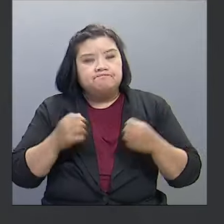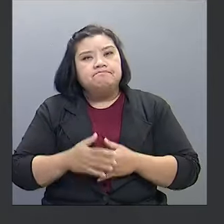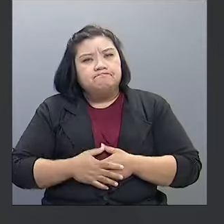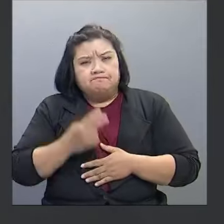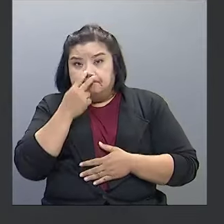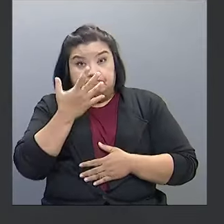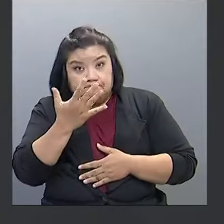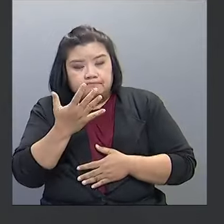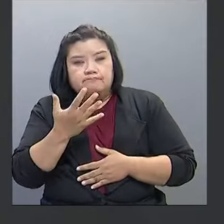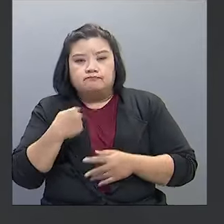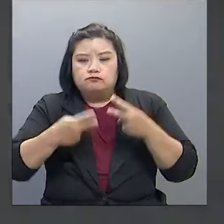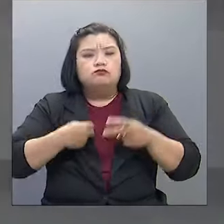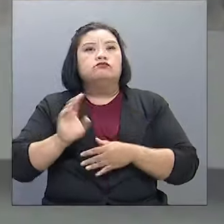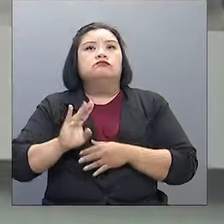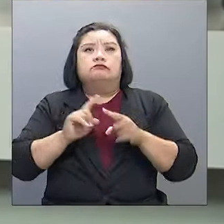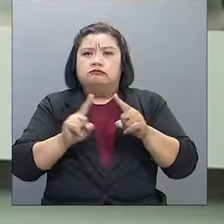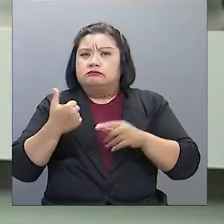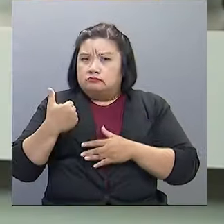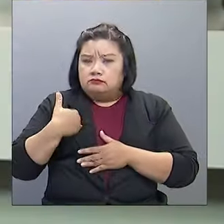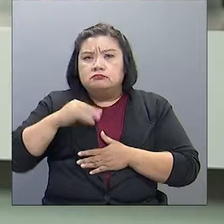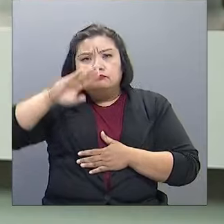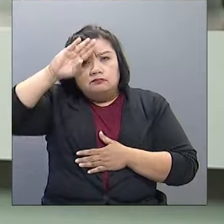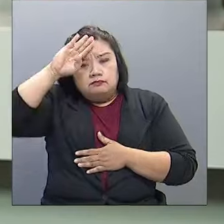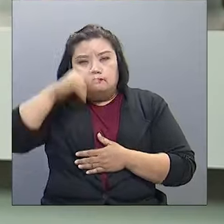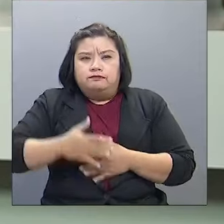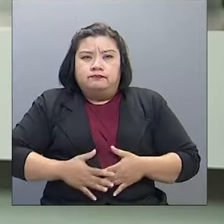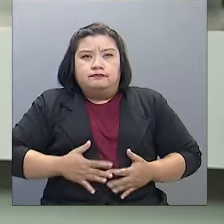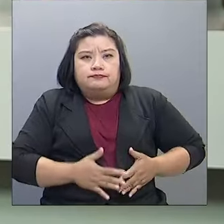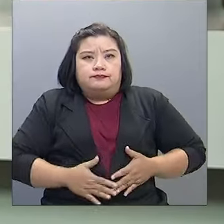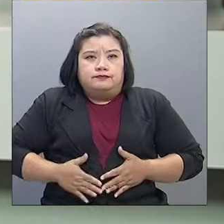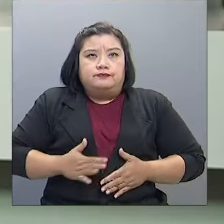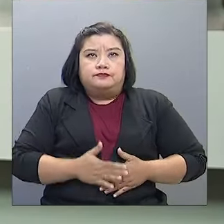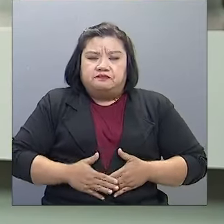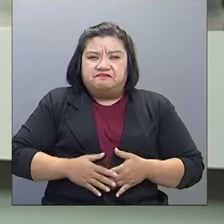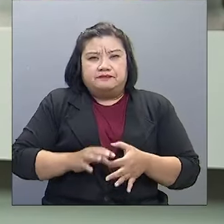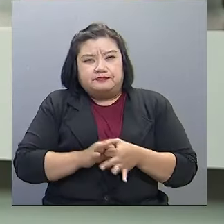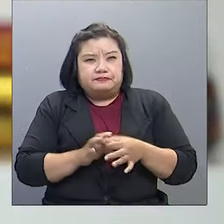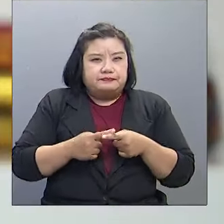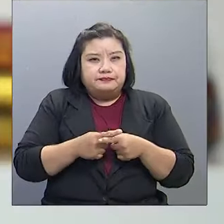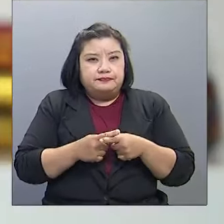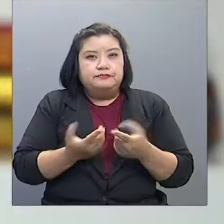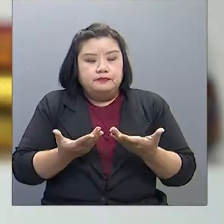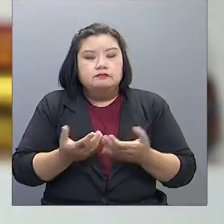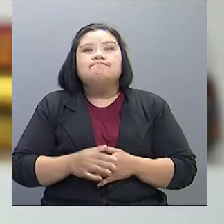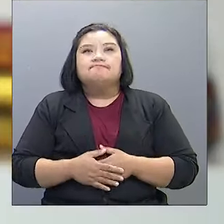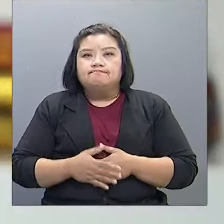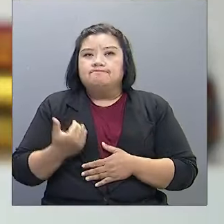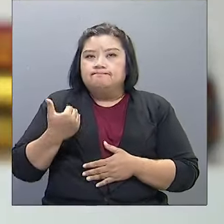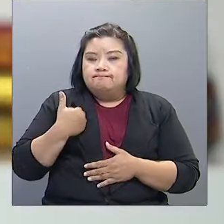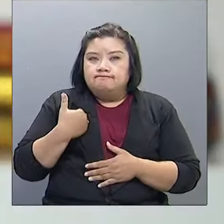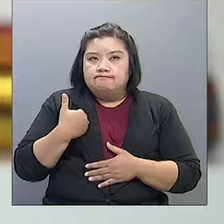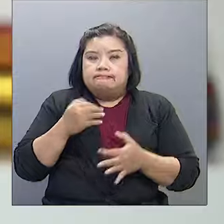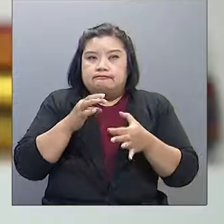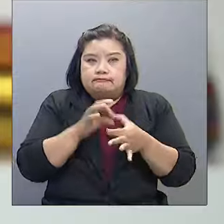ต้องตรวจด้วยซ้ำแต่บางคนไปเช็คสาเหตุอื่นนะครับอย่างเช่นปวดท้องทั่วไปแล้วไปเช็คแล้วเจอนิ้วถุงน้ำดีนะครับเราต้องมาดูแล้วครับว่